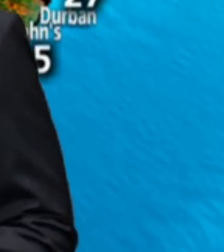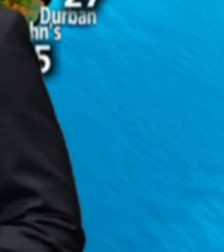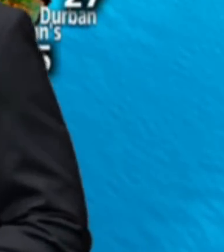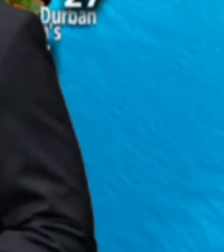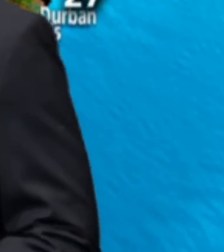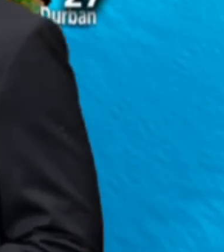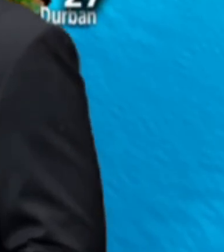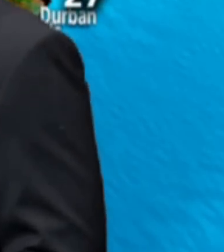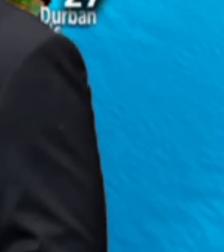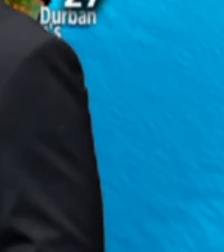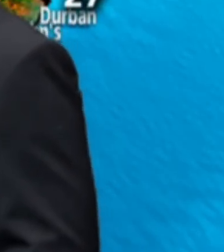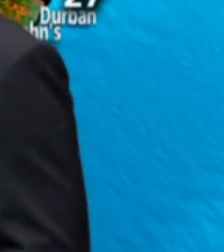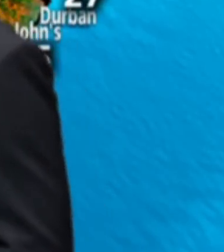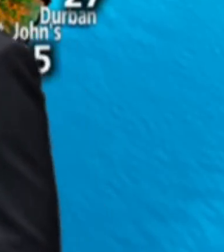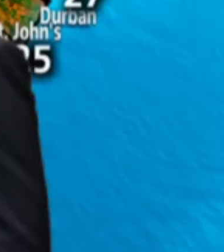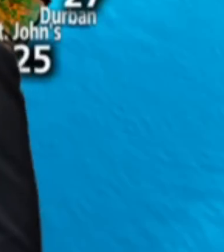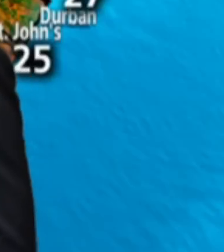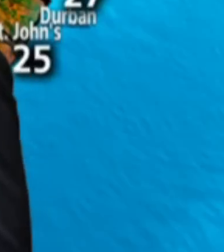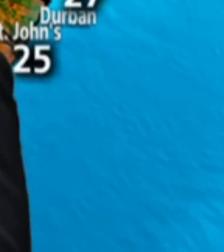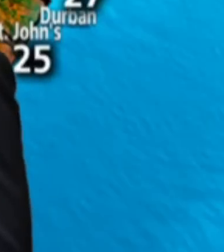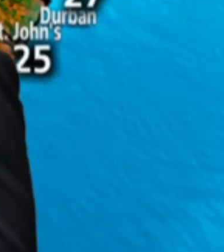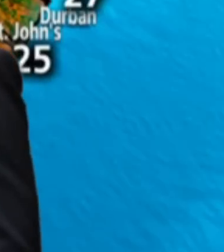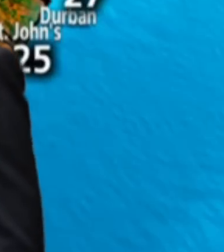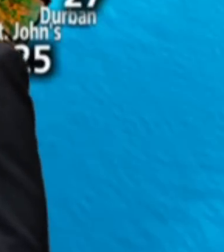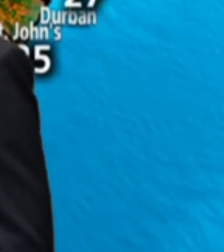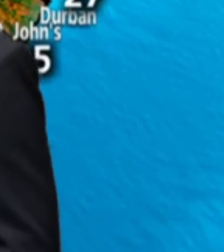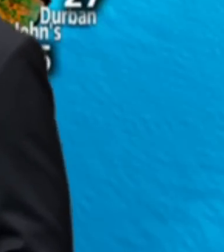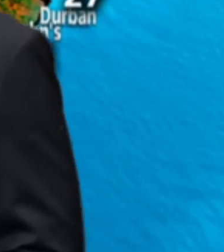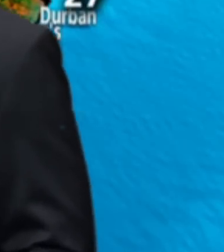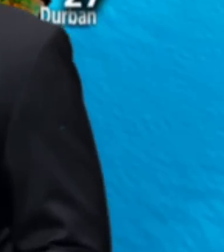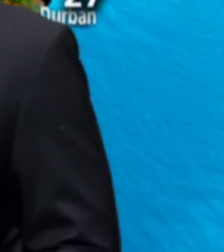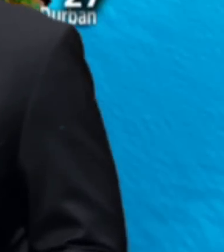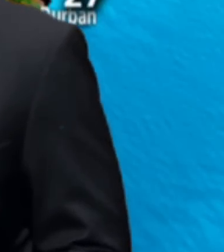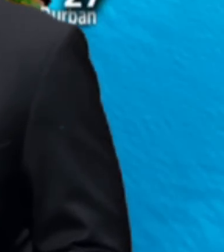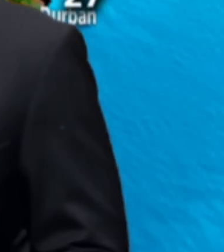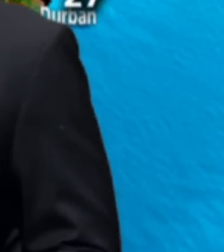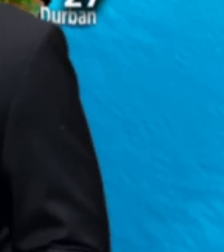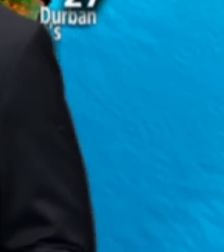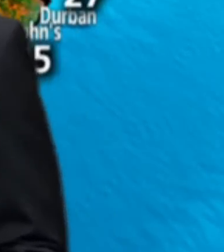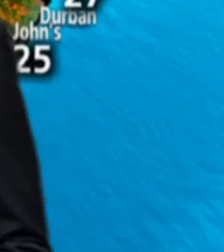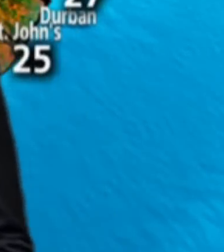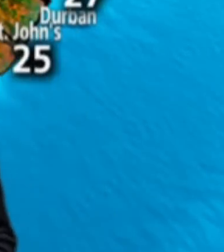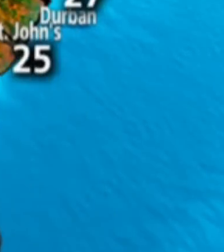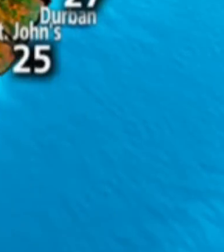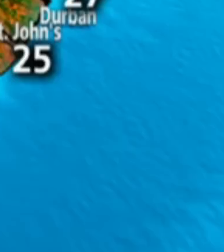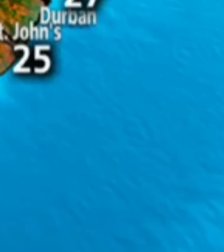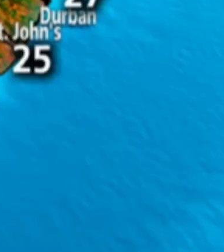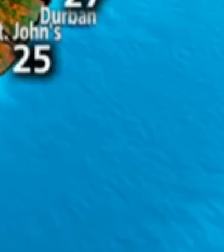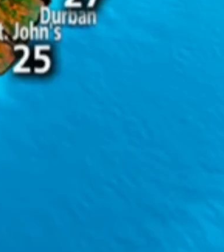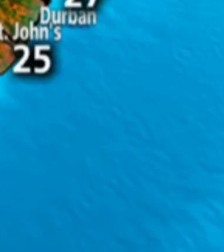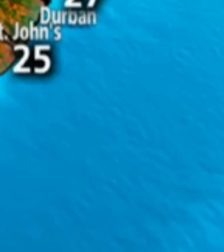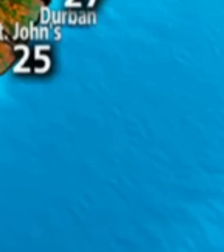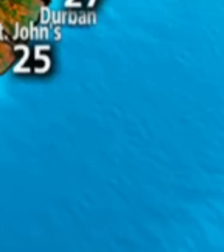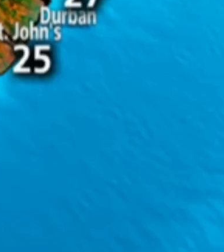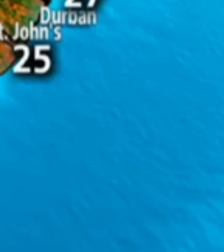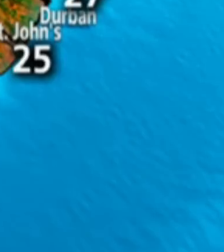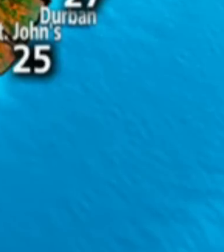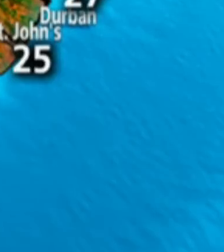a mabedi a metse e tseletseng ka ofela Cape Town ho nyolwa jalo tla fela ka Springbok le teng tla hlotshise fela ho itekanetseng di gradi re rita ho